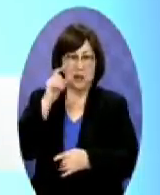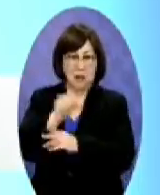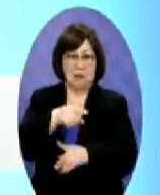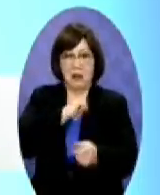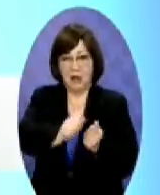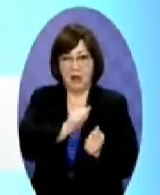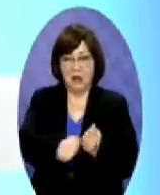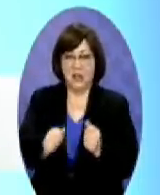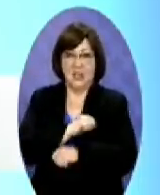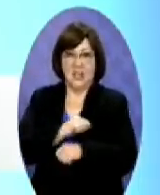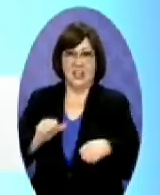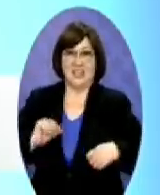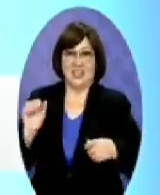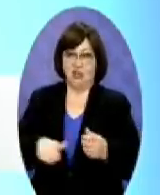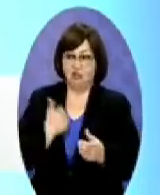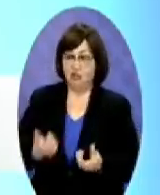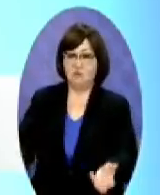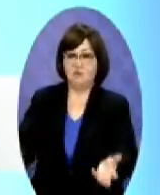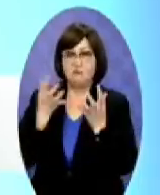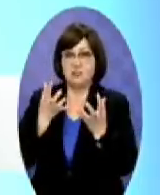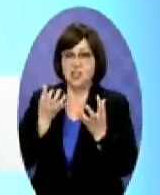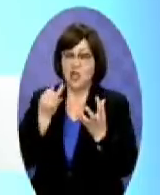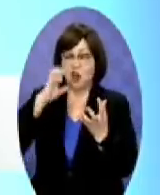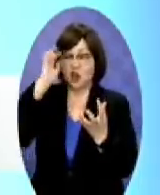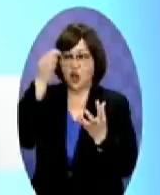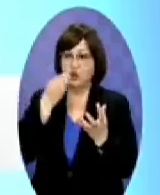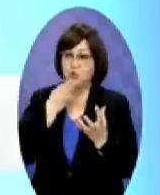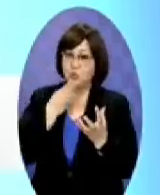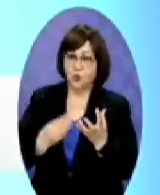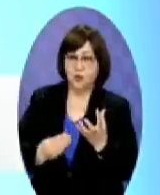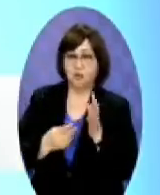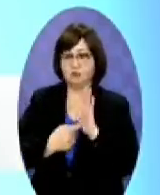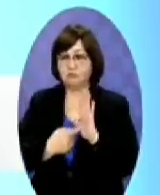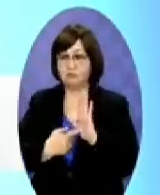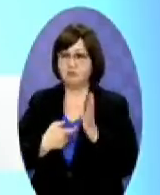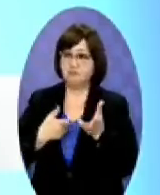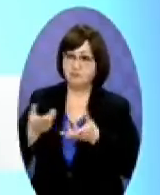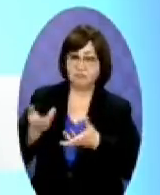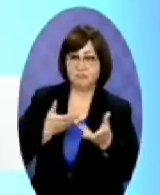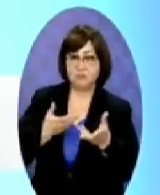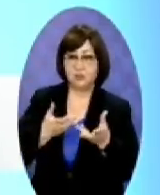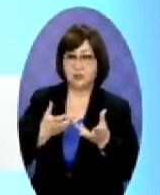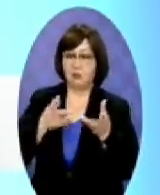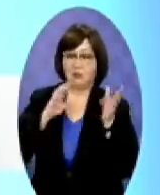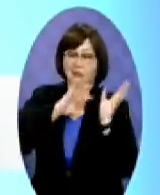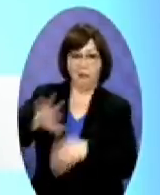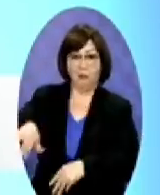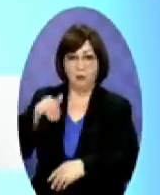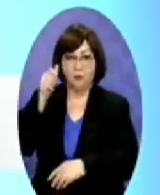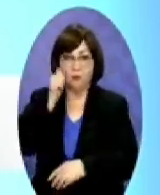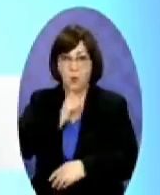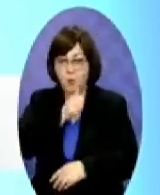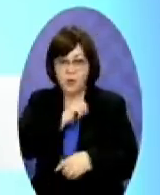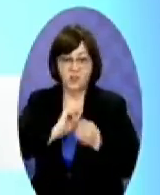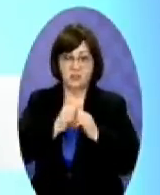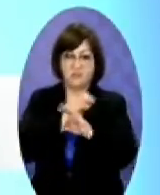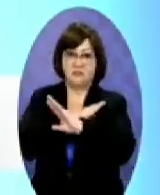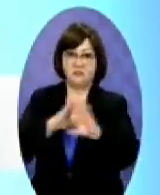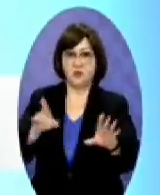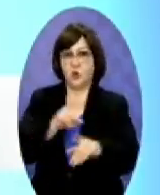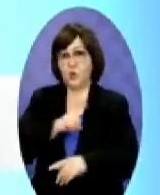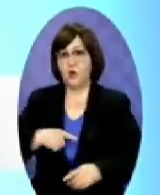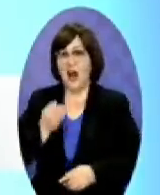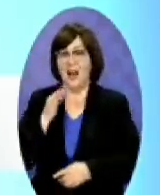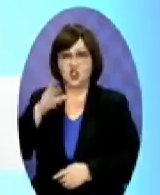иргэдийн оролцоог хангаж хил тод шударга байх зарчмыг алдагдуулах зэрэг алдаа дутагдлуудыг хэрхэмж гаргаж болохгүй. Хэрэв хувийн ашиг сонжоо харж ёс зүйн